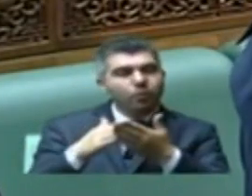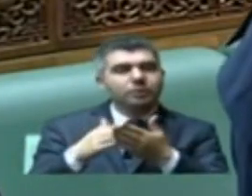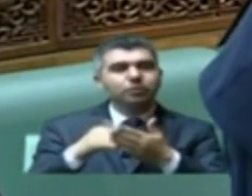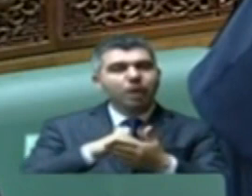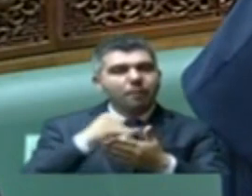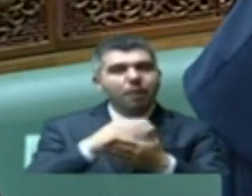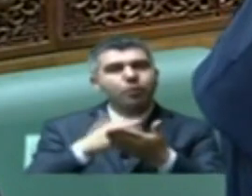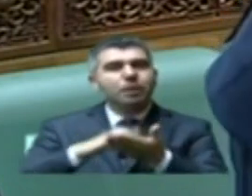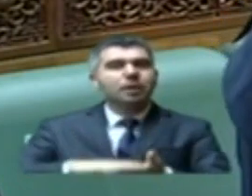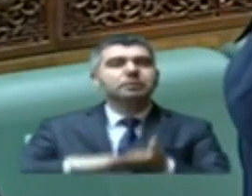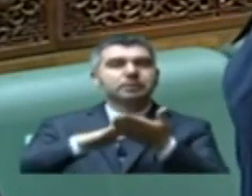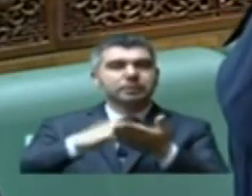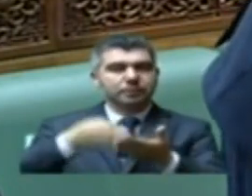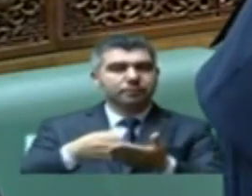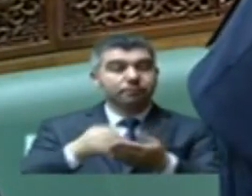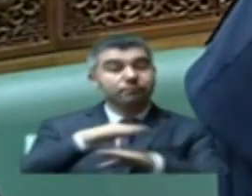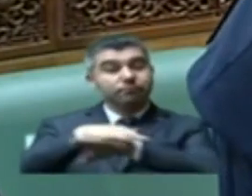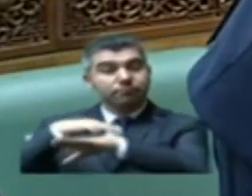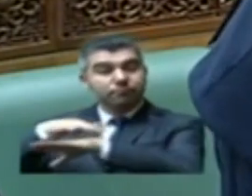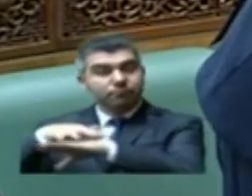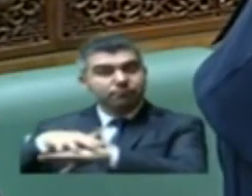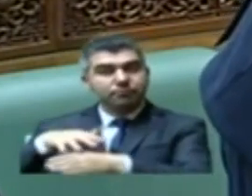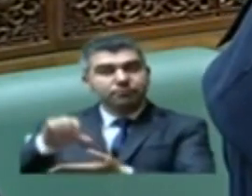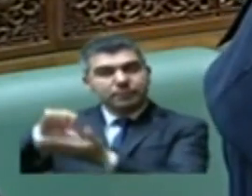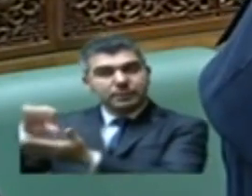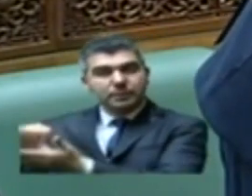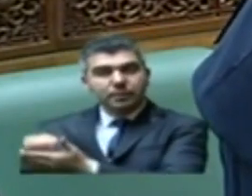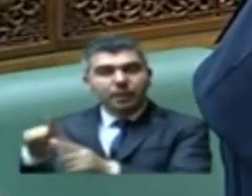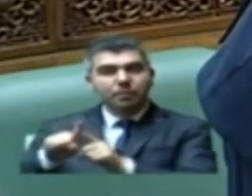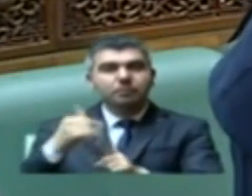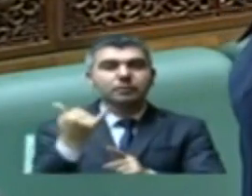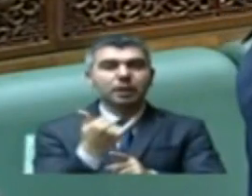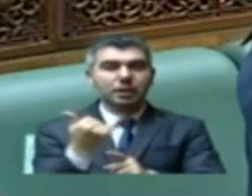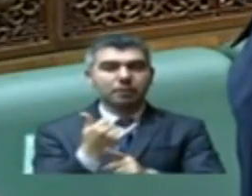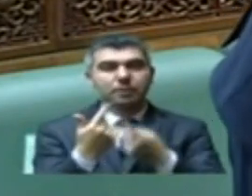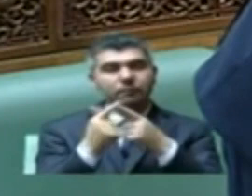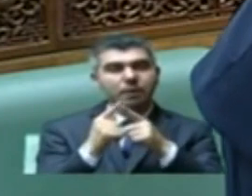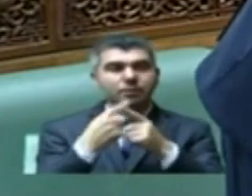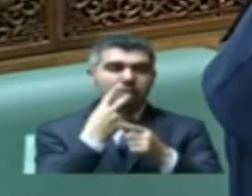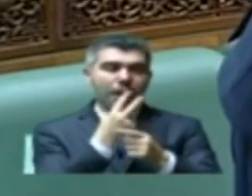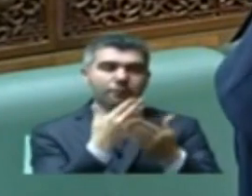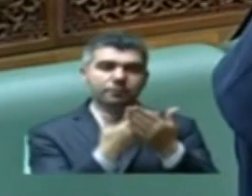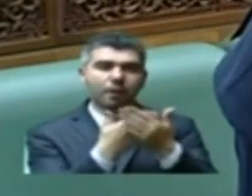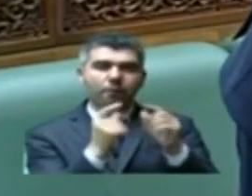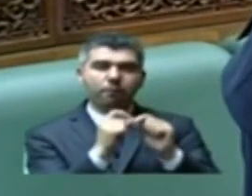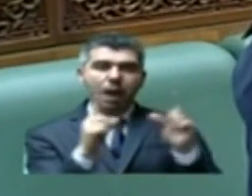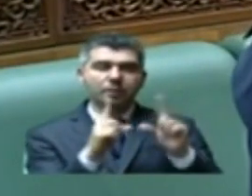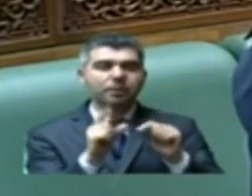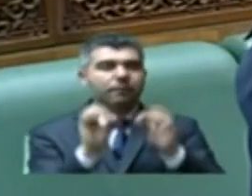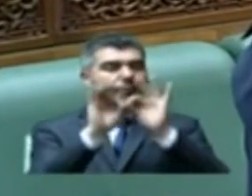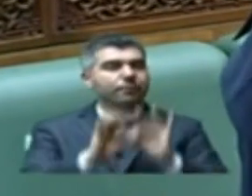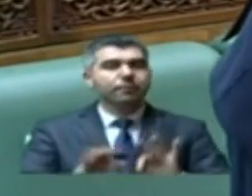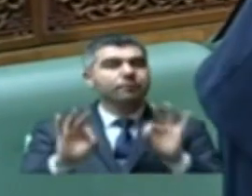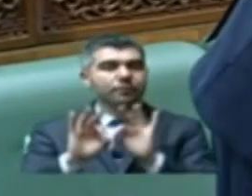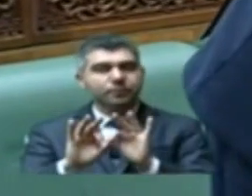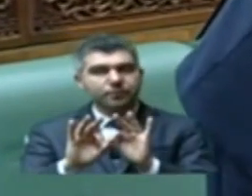الواقع المستوى الجهات المعنيه مثلا بهذا العدد الكبير ديال الجاليه ما بينش. هذاك الشيء باش طرحنا السؤال، كاين امكانيه